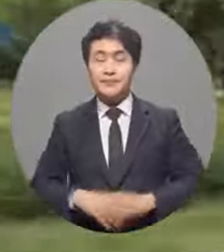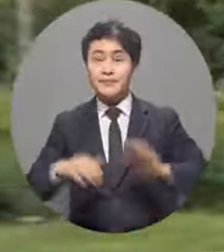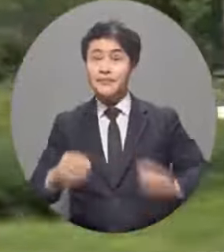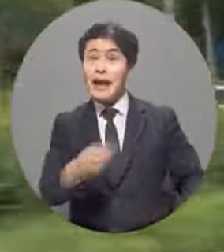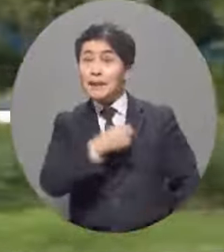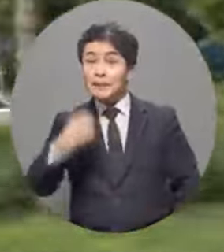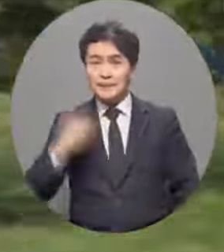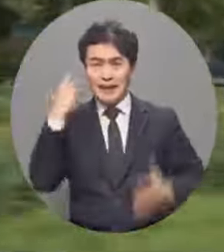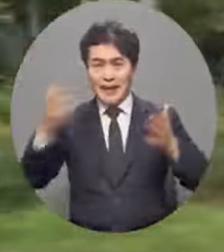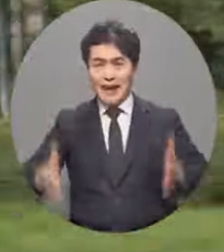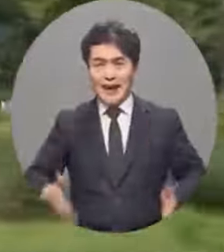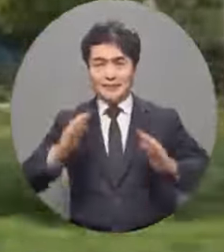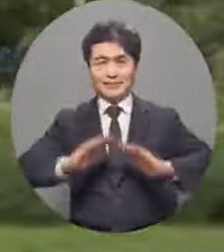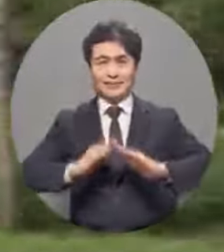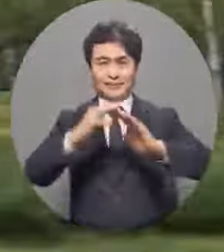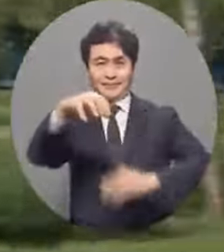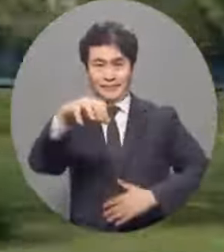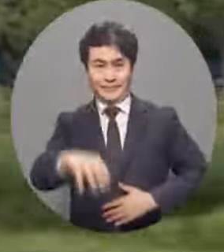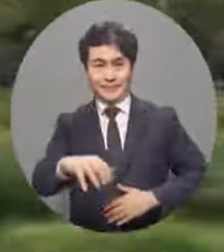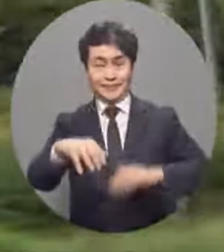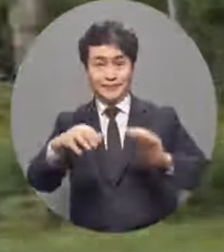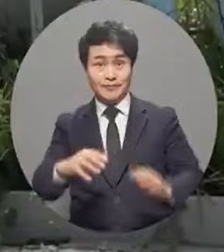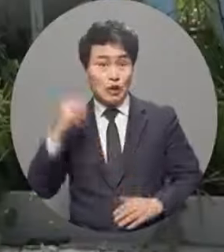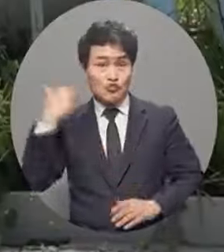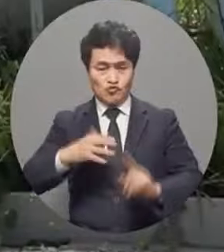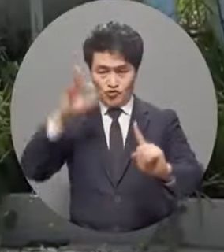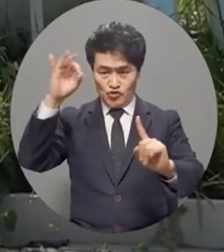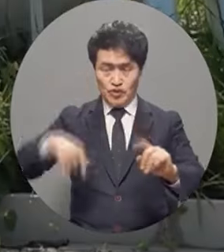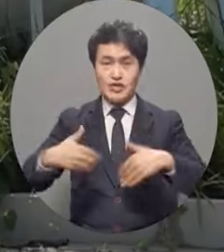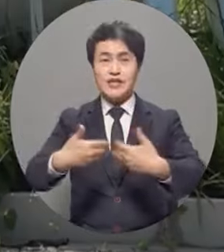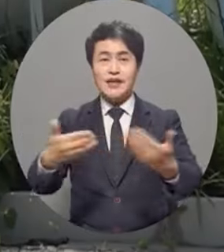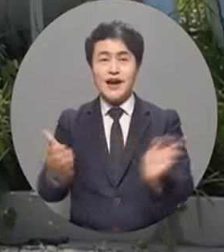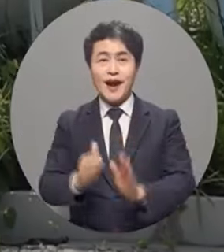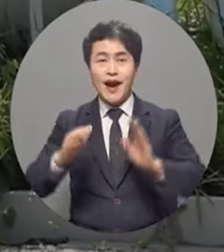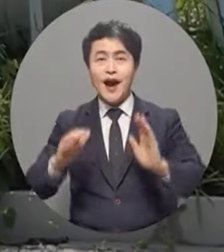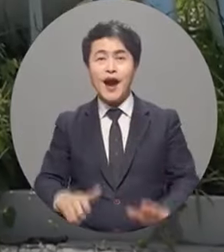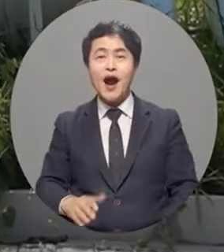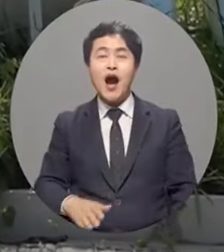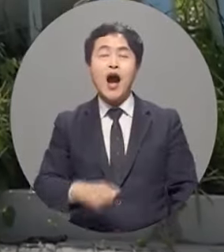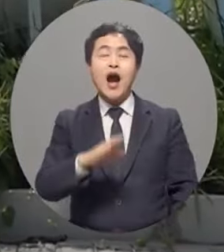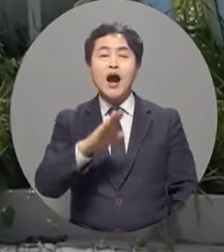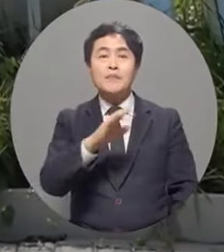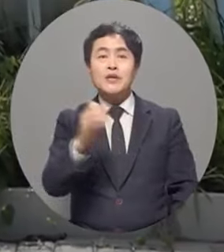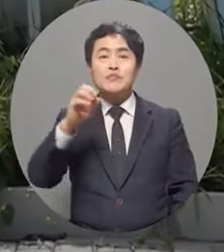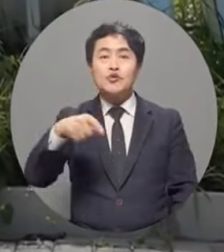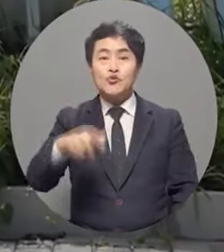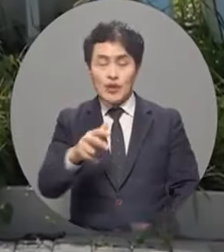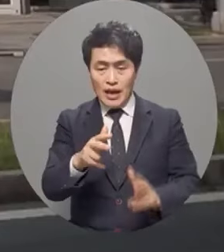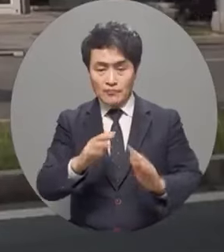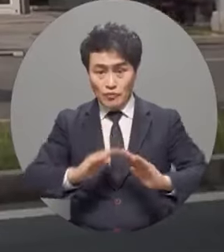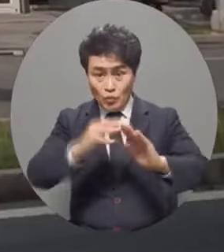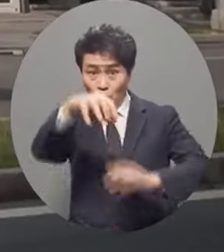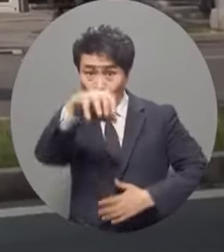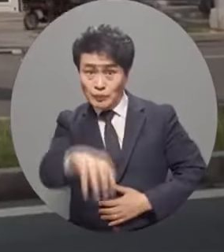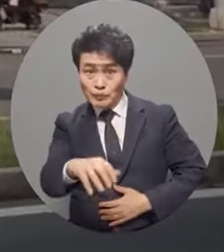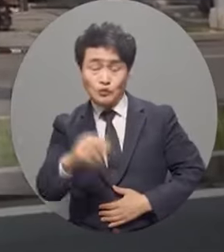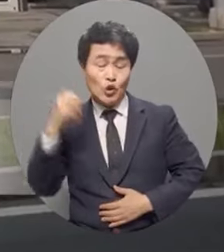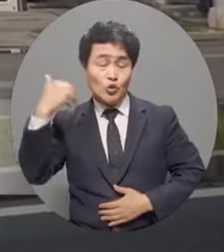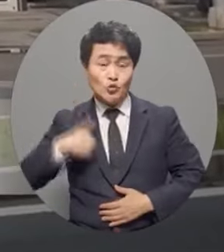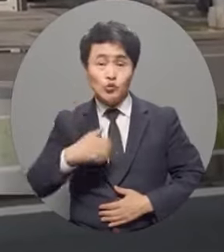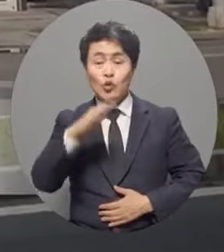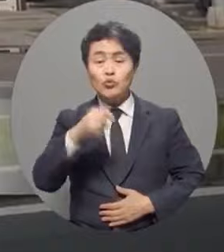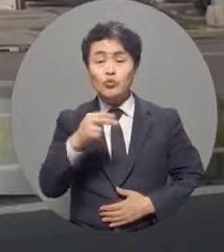베이징의 아파트 건설 현장. 한때 중국 1위 부동산 개발 업체였던 비구이 위안의 사업장입니다. 중국